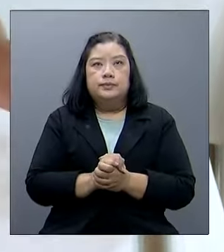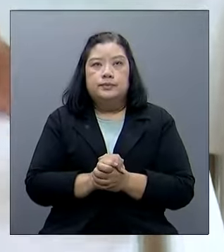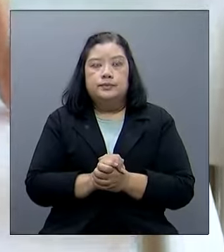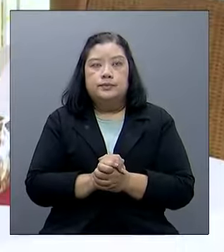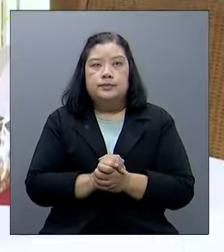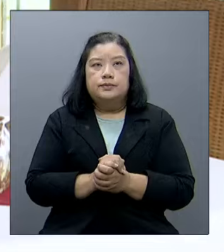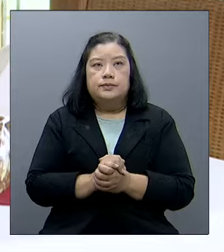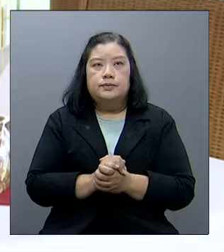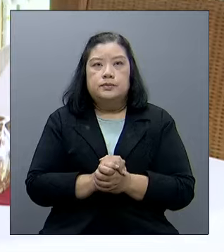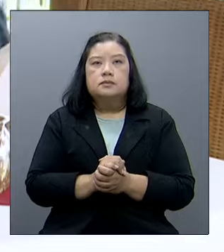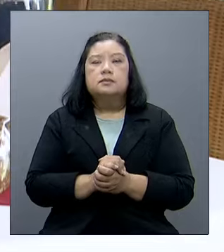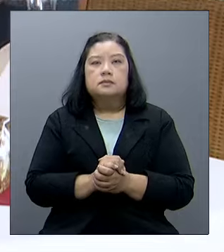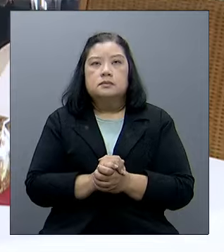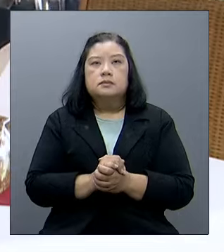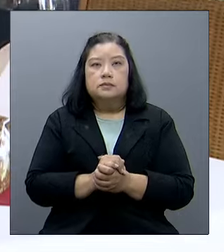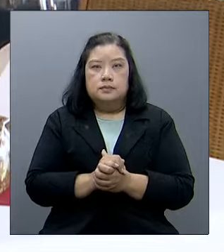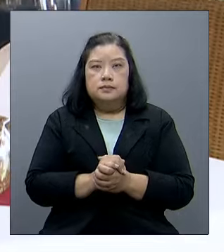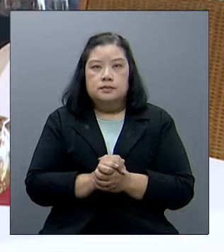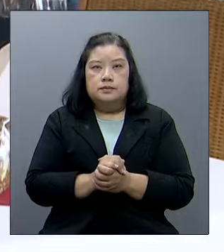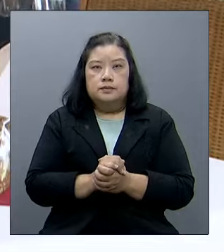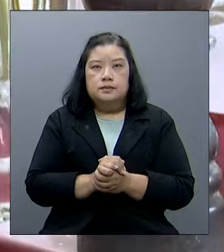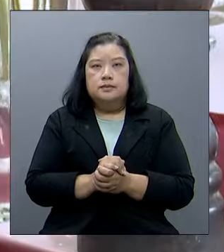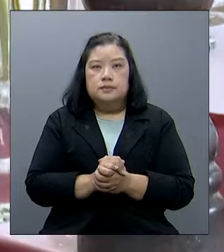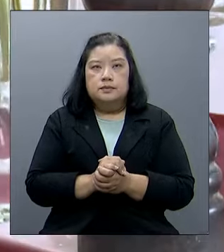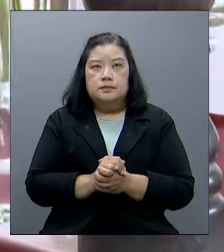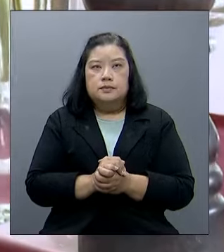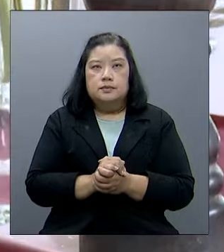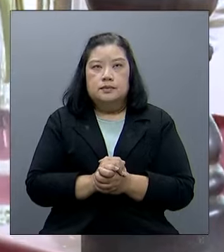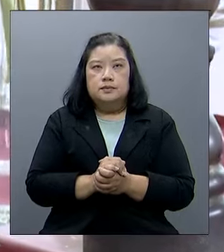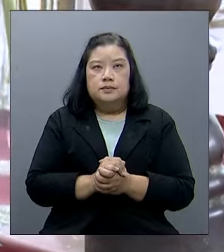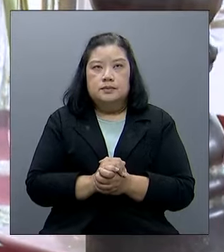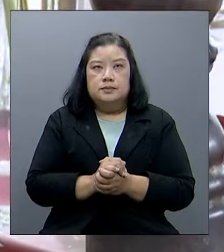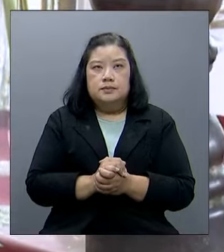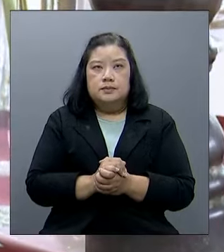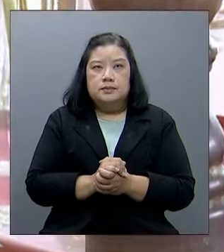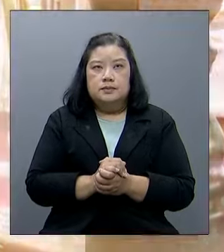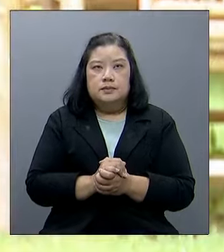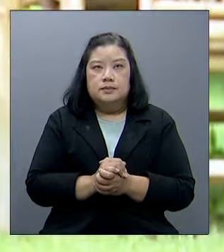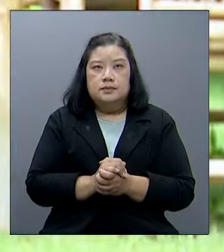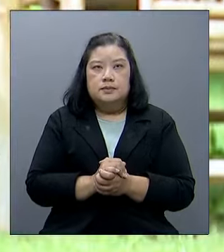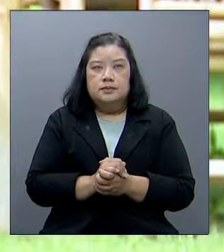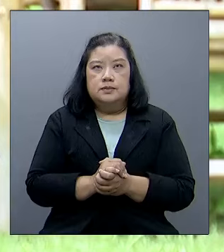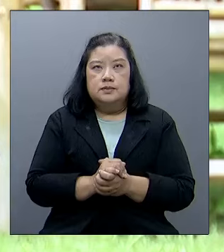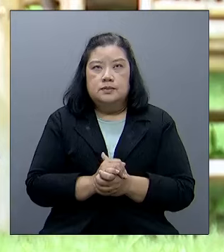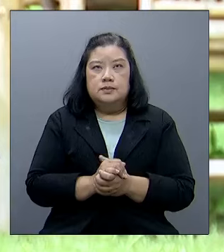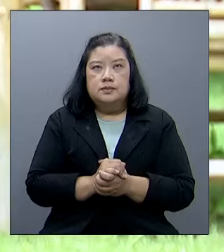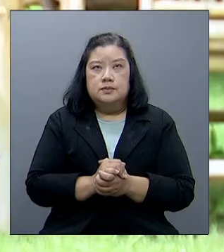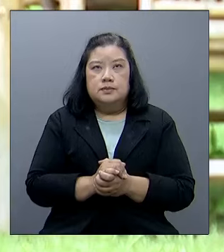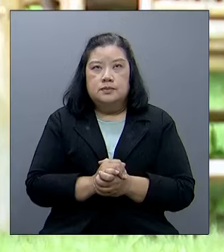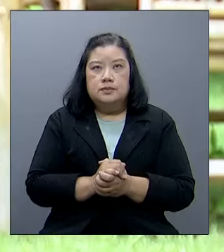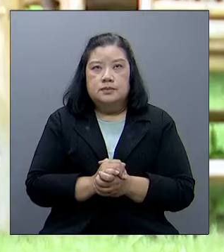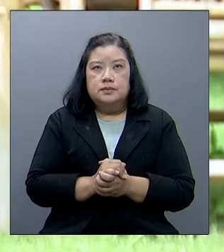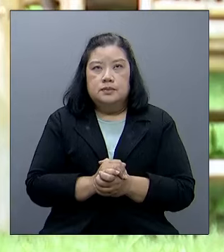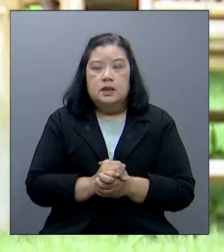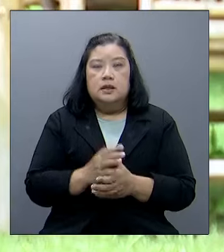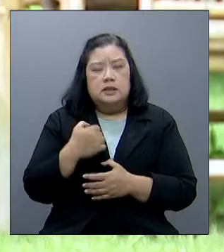อ หนูมองหนูเห็นว่าเรียนที่นี่